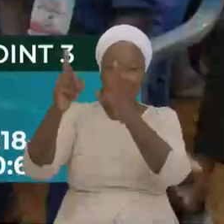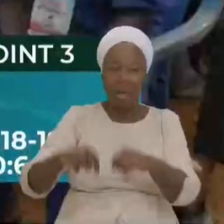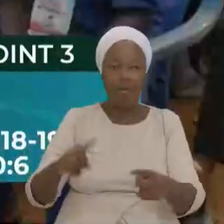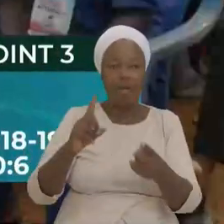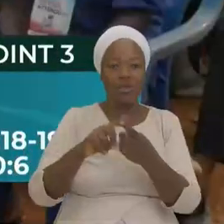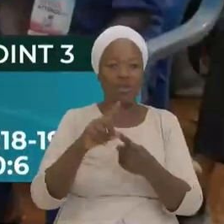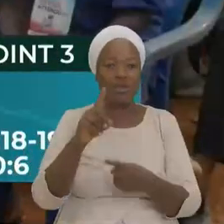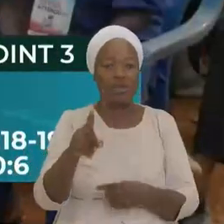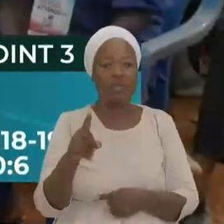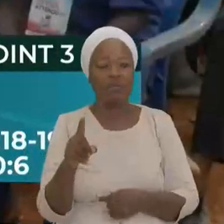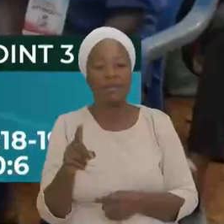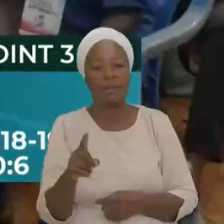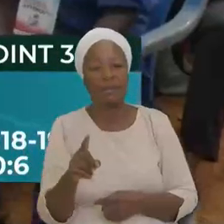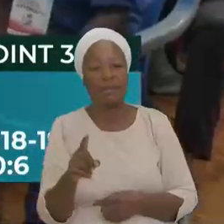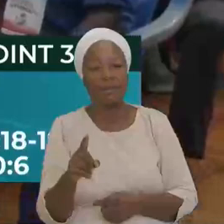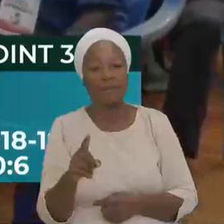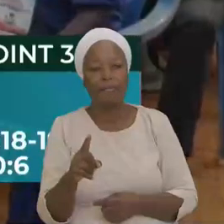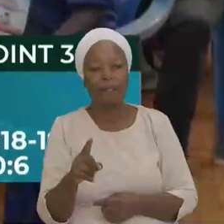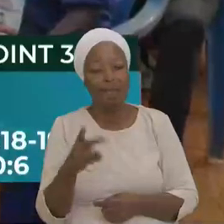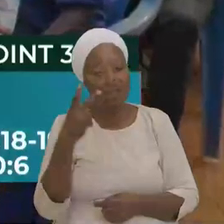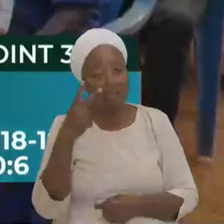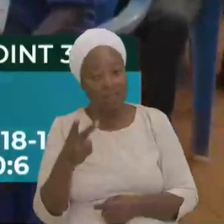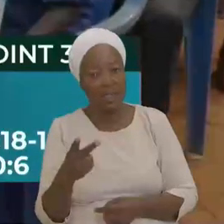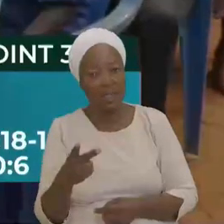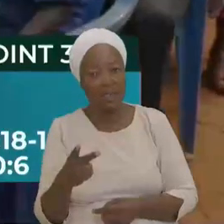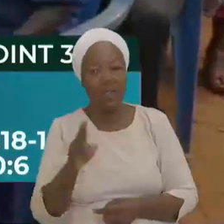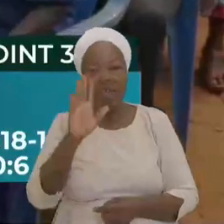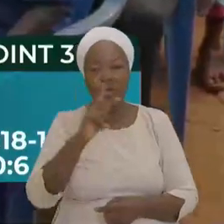Voici, ton roi vient à toi.